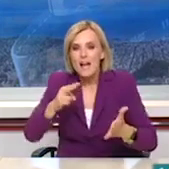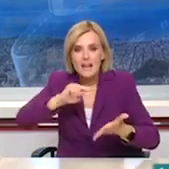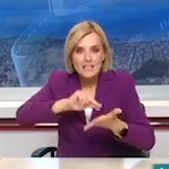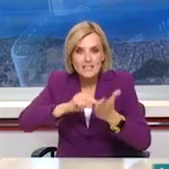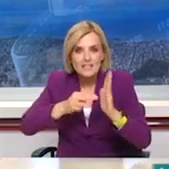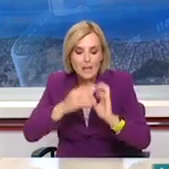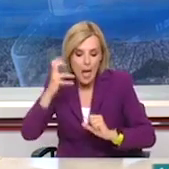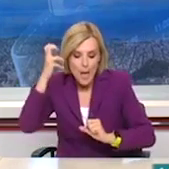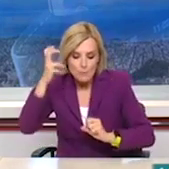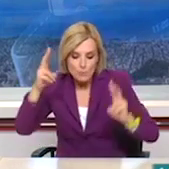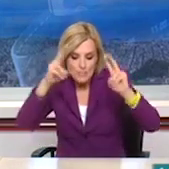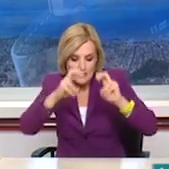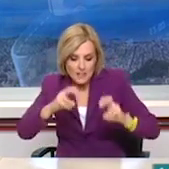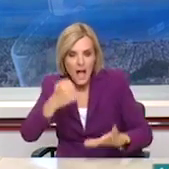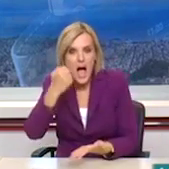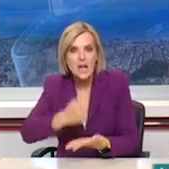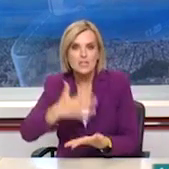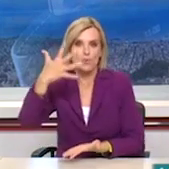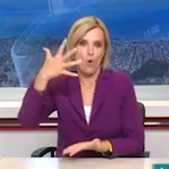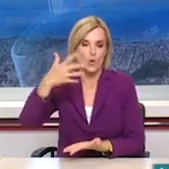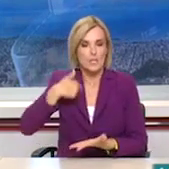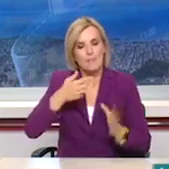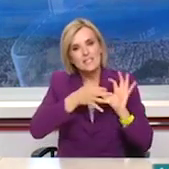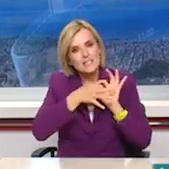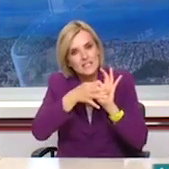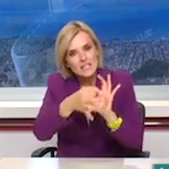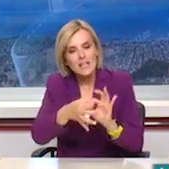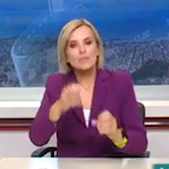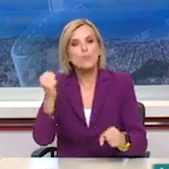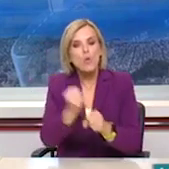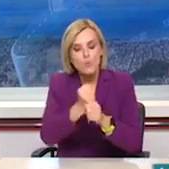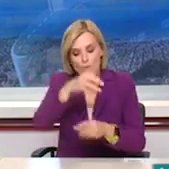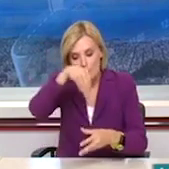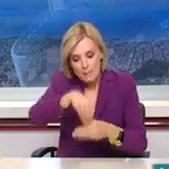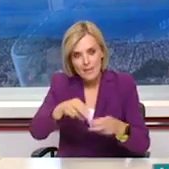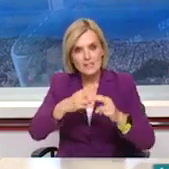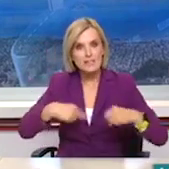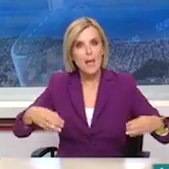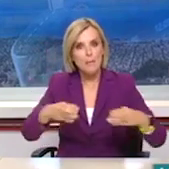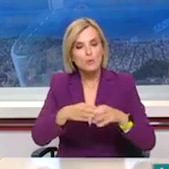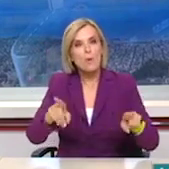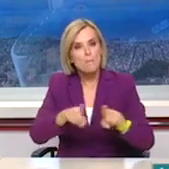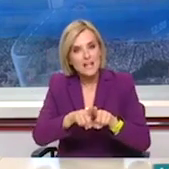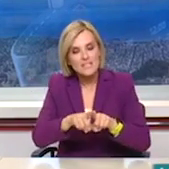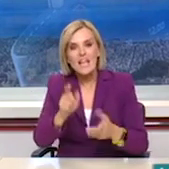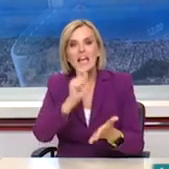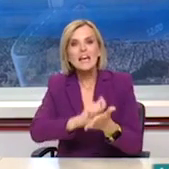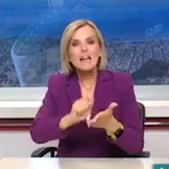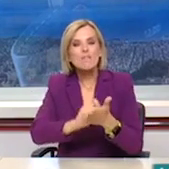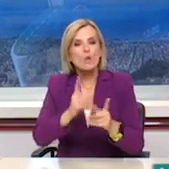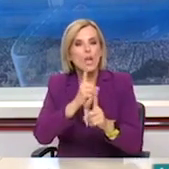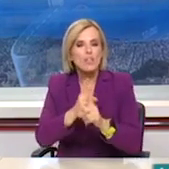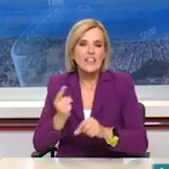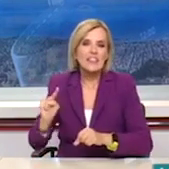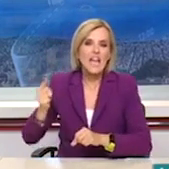εντελεχή επιστημονική αξιολόγηση και αυτό θα συνεχίσουμε να κάνουμε στην Επιτροπή μαζί με το Γραφείο Ταξιδιωτικής Ιατρικής του Εθνικού